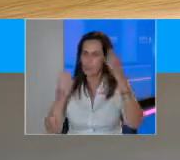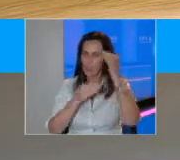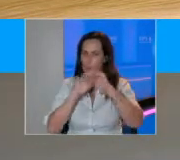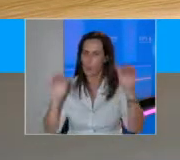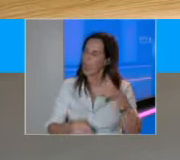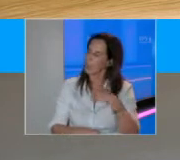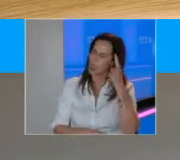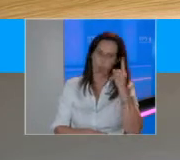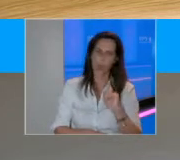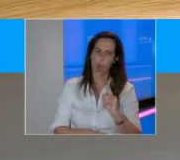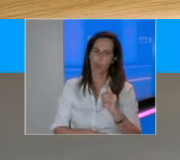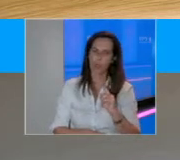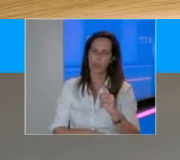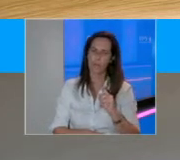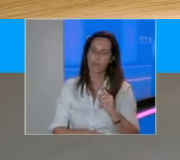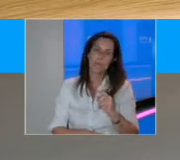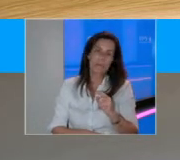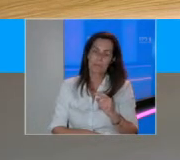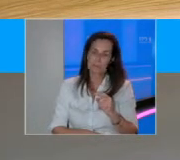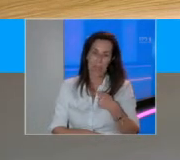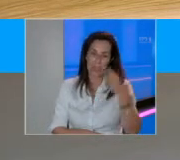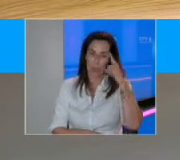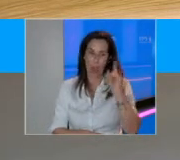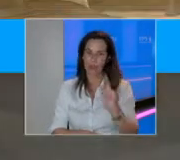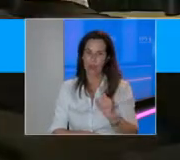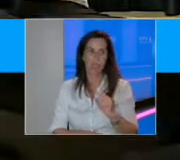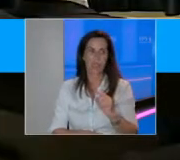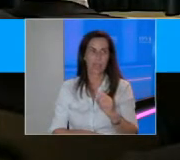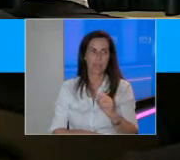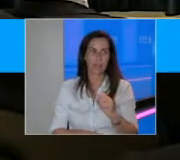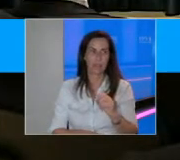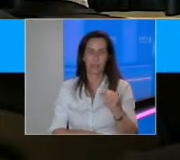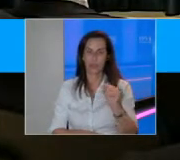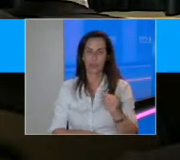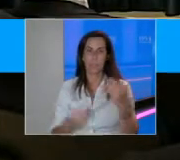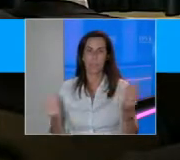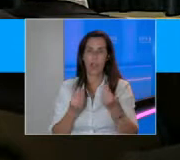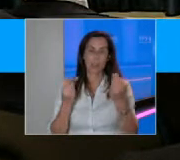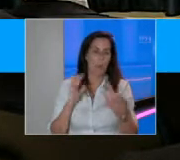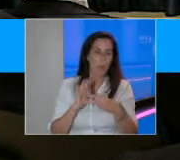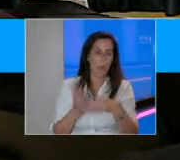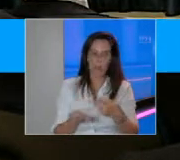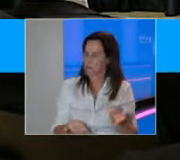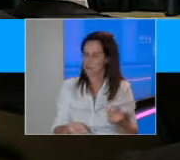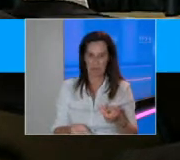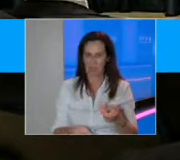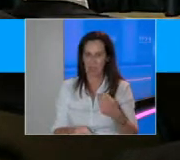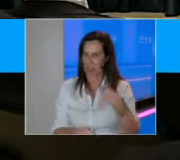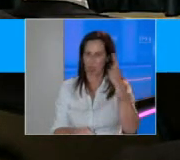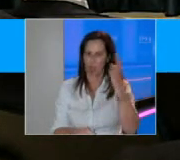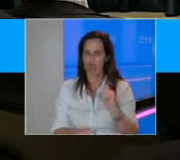אני לא יודע. אני לא מתאר לעצמי שזה משהו מדיני או משהו